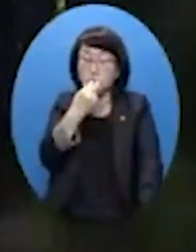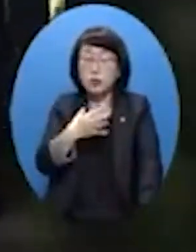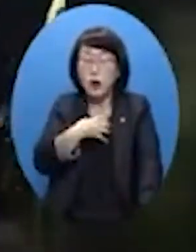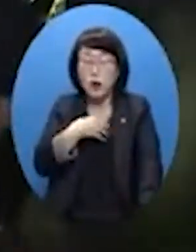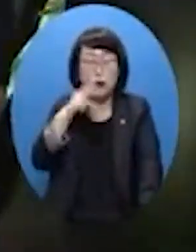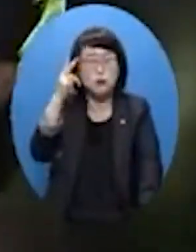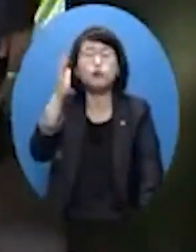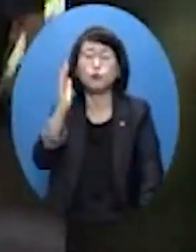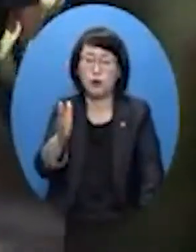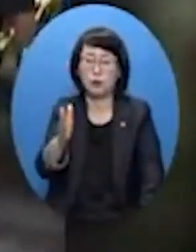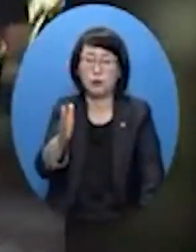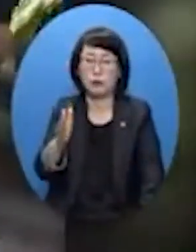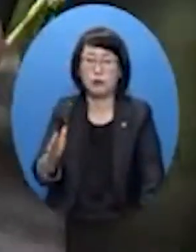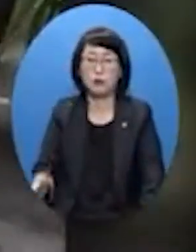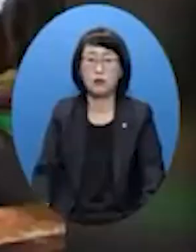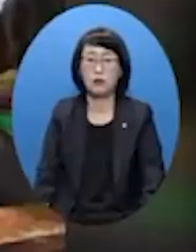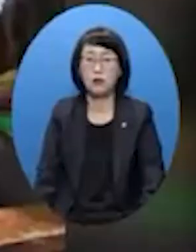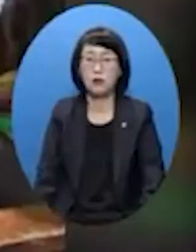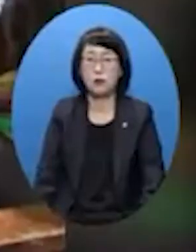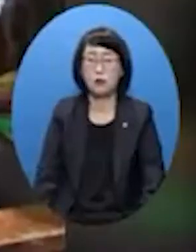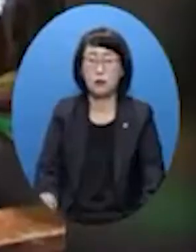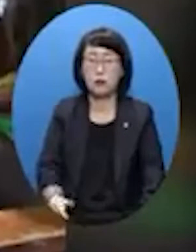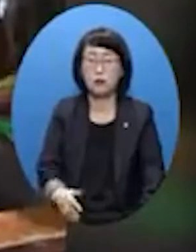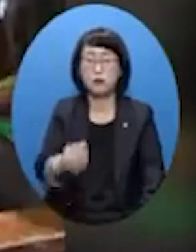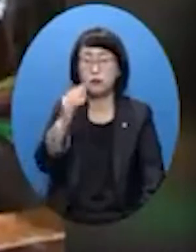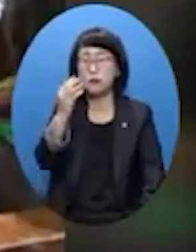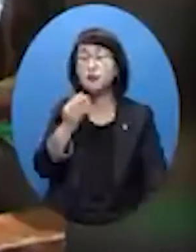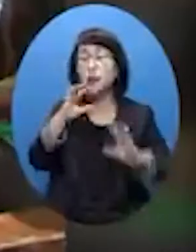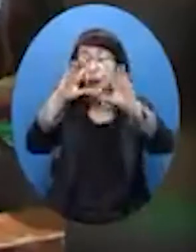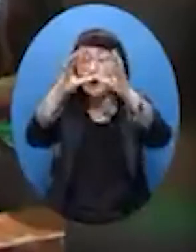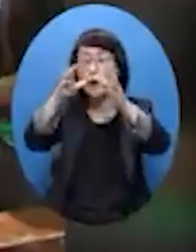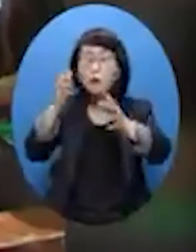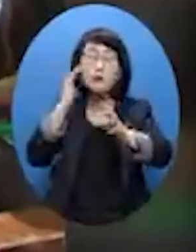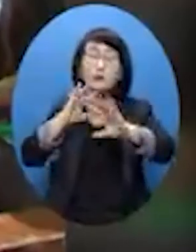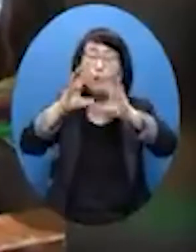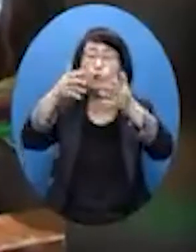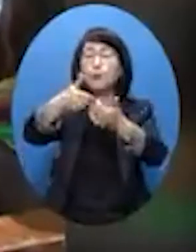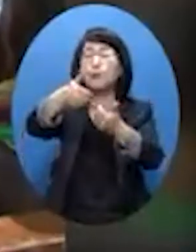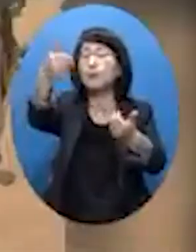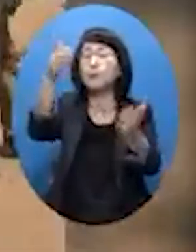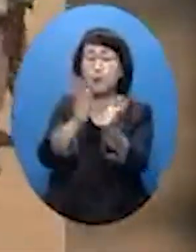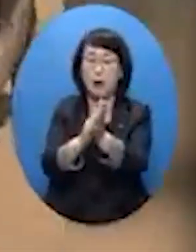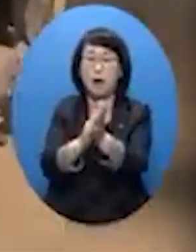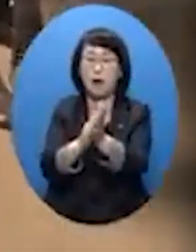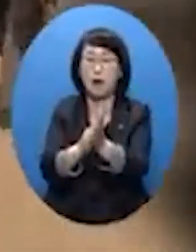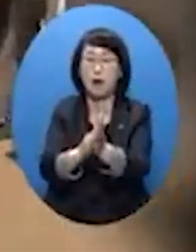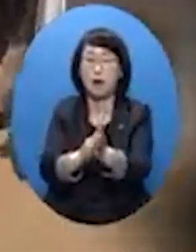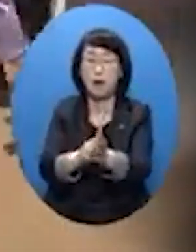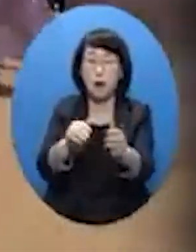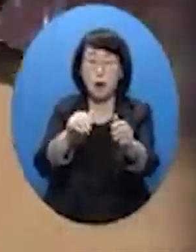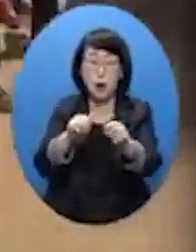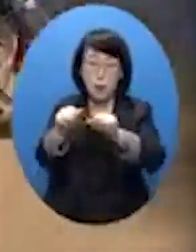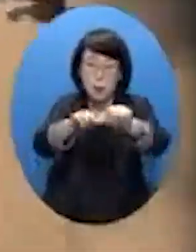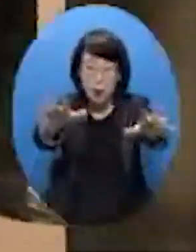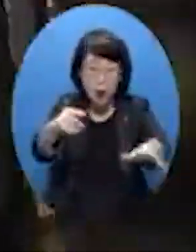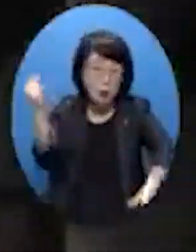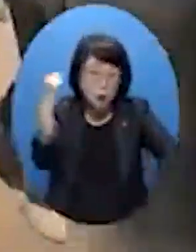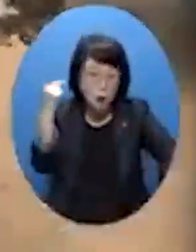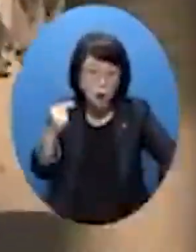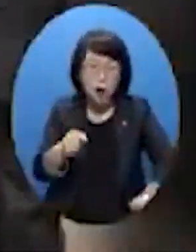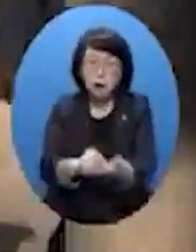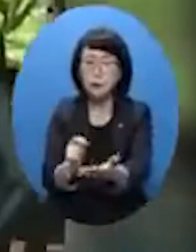시다가 주님의 부르심을 받았습니다 그 소식을 듣고 급히 앞 나이로비에서